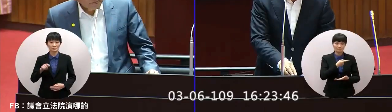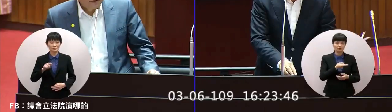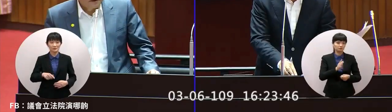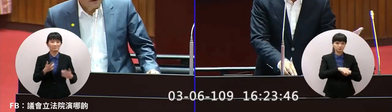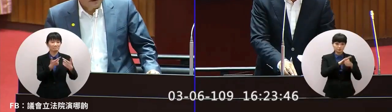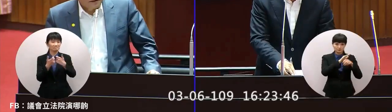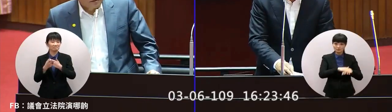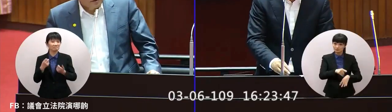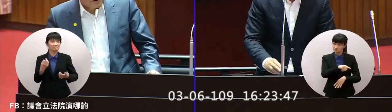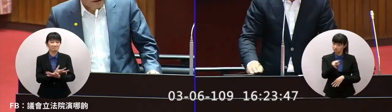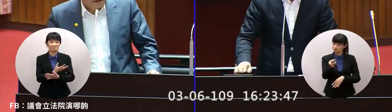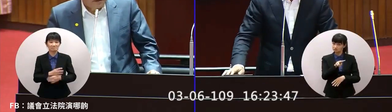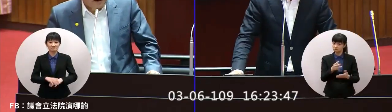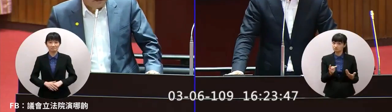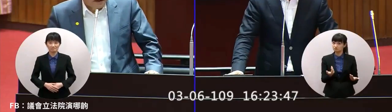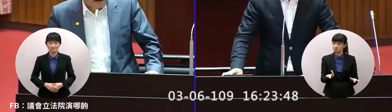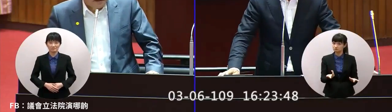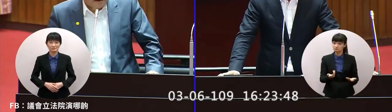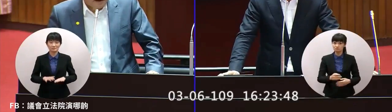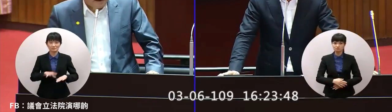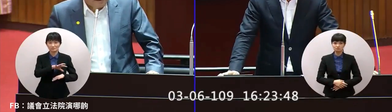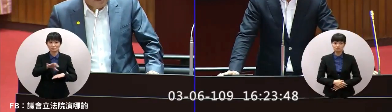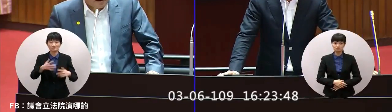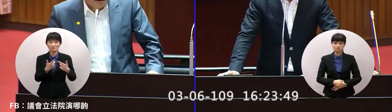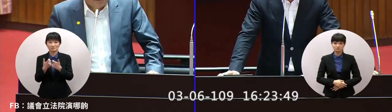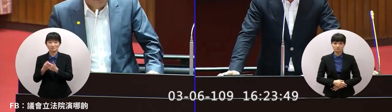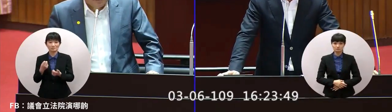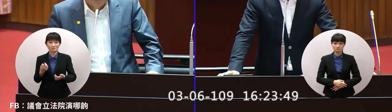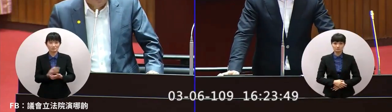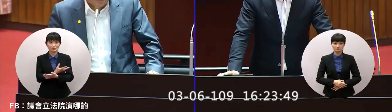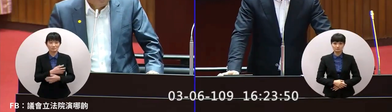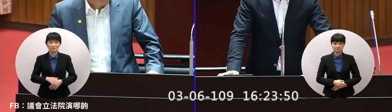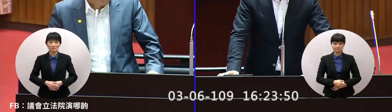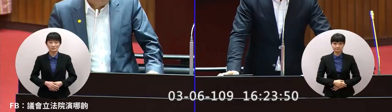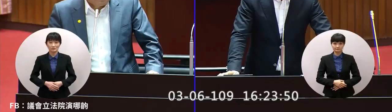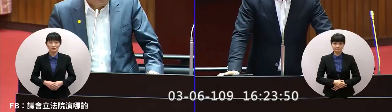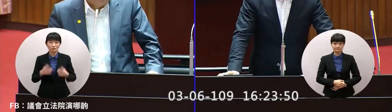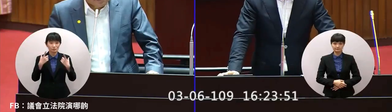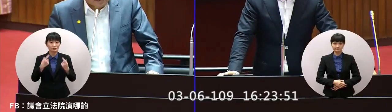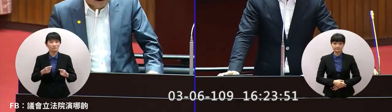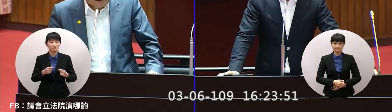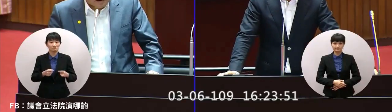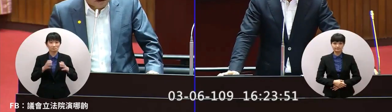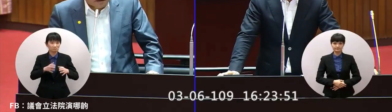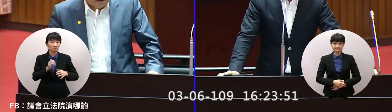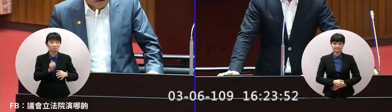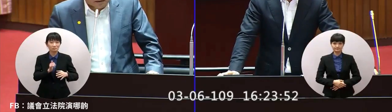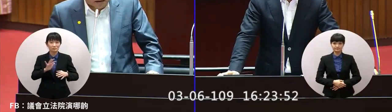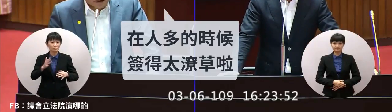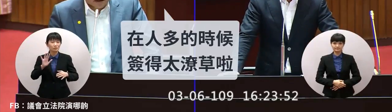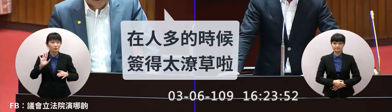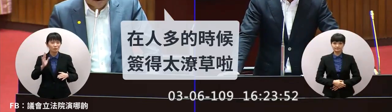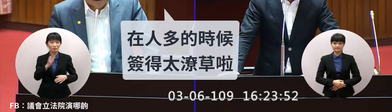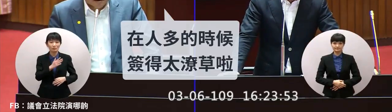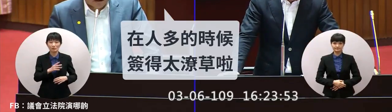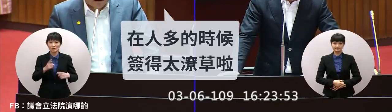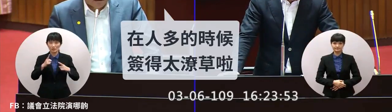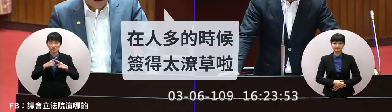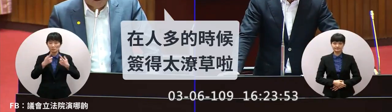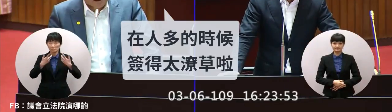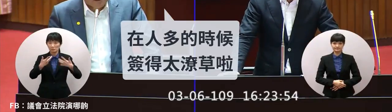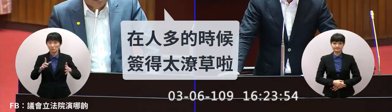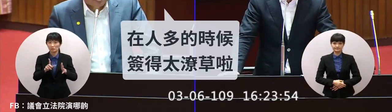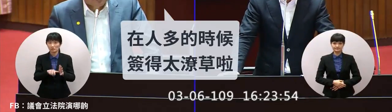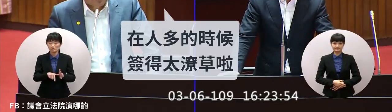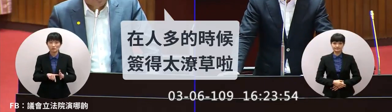啦，吼，主要是欠配合啦，吼。这来的系统吼拢好啊，吼啊，但是有当时啊吼，就是这人侪一些